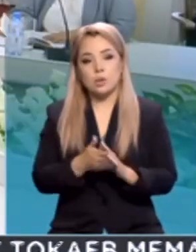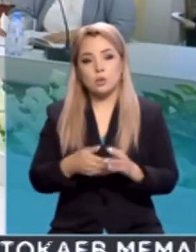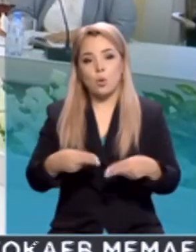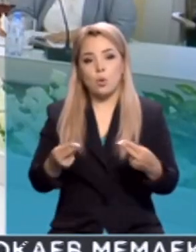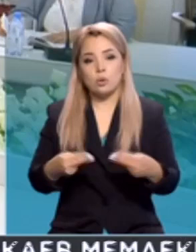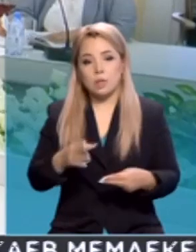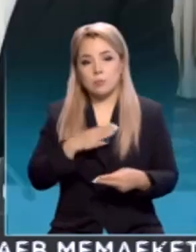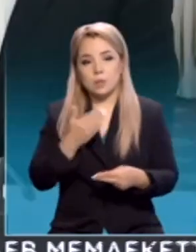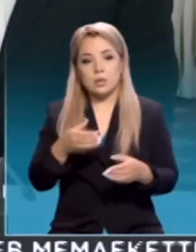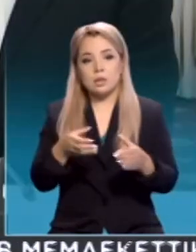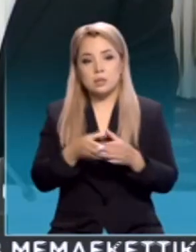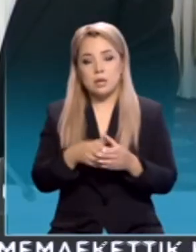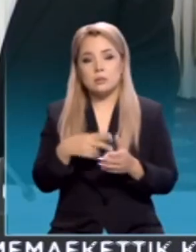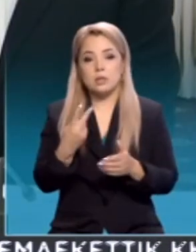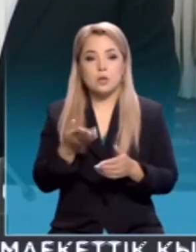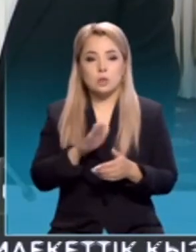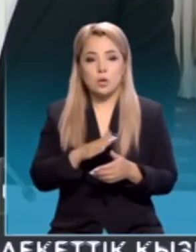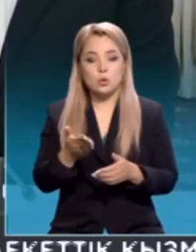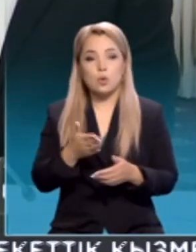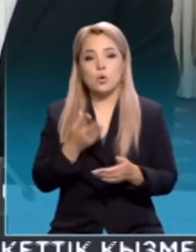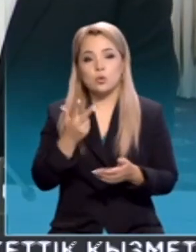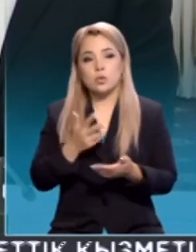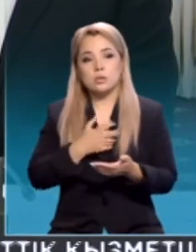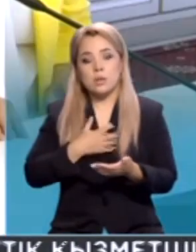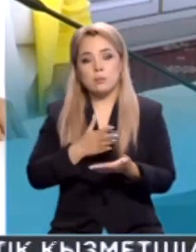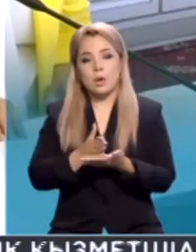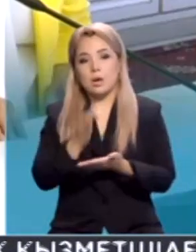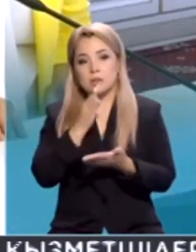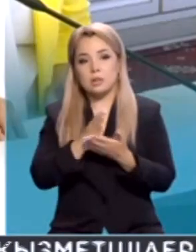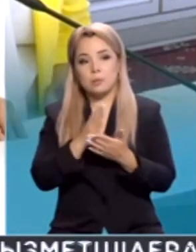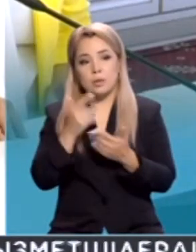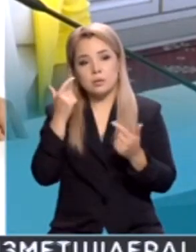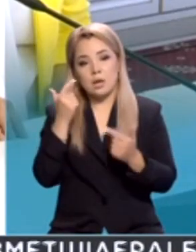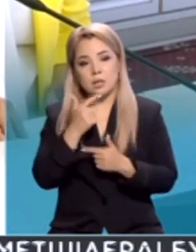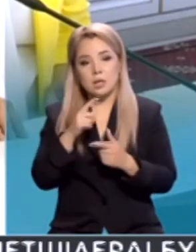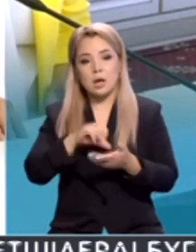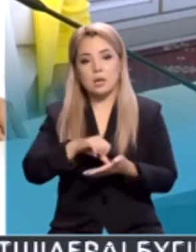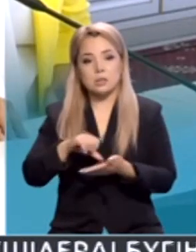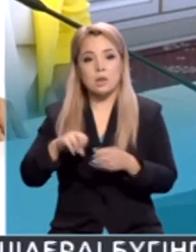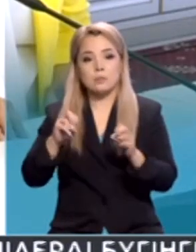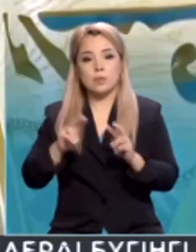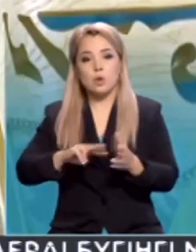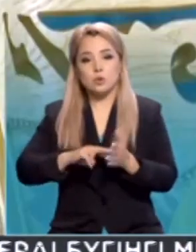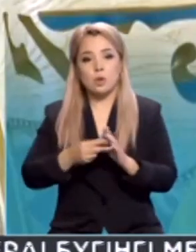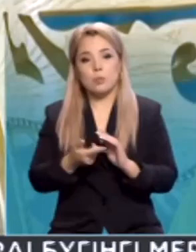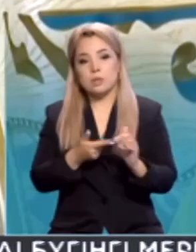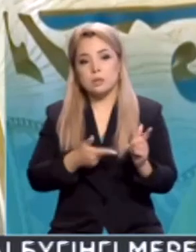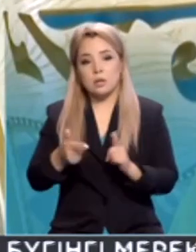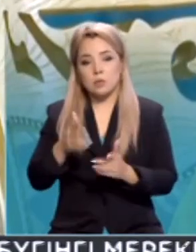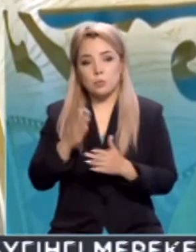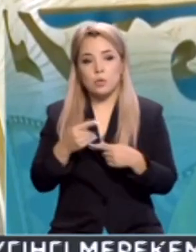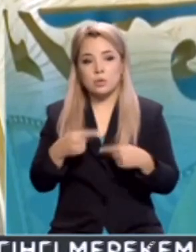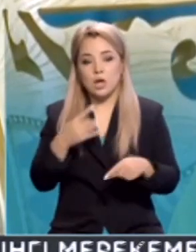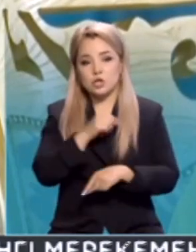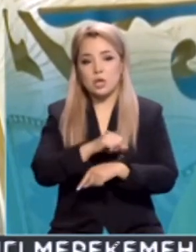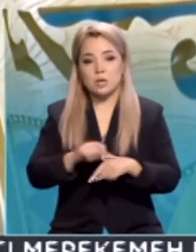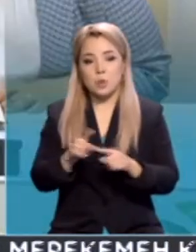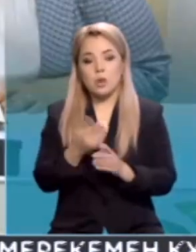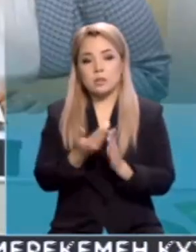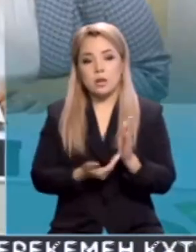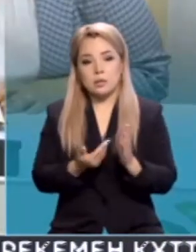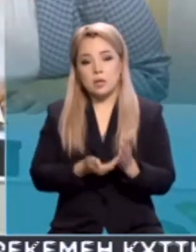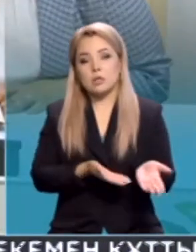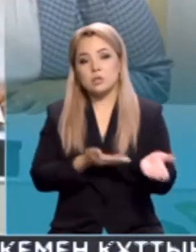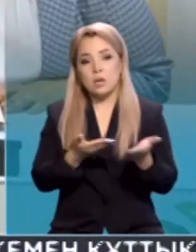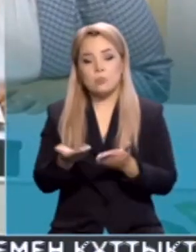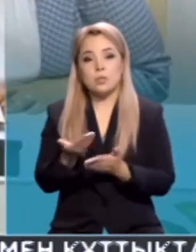қол қойды. Тараптары үш негізгі бағытқа басымдық бермек. Алдымен білім саласына қатысты арнайы жобалары әзірленбек, түрлі шетелдік сарапшыларды шақыра